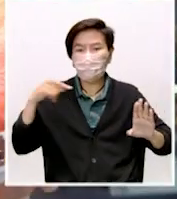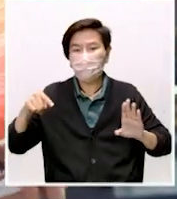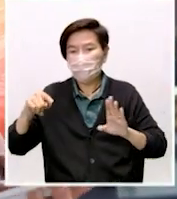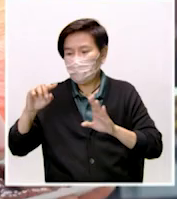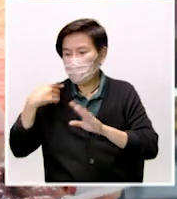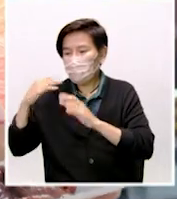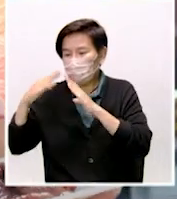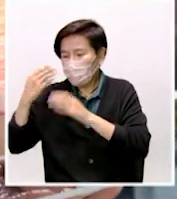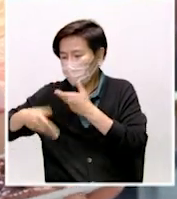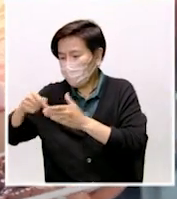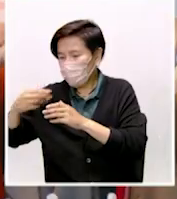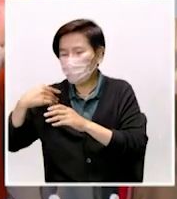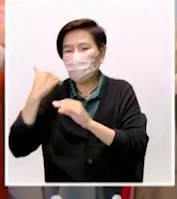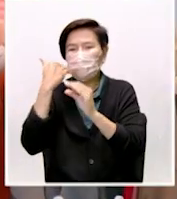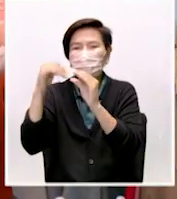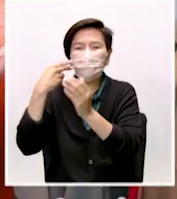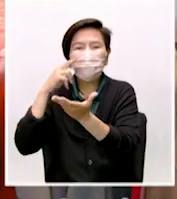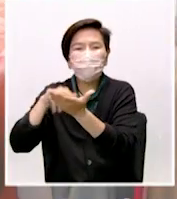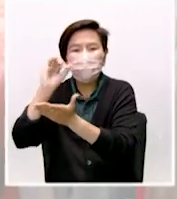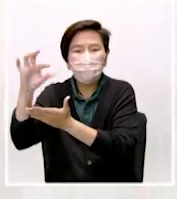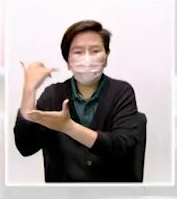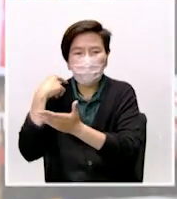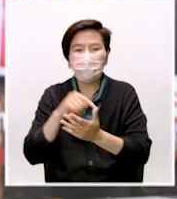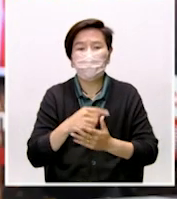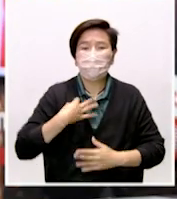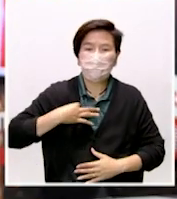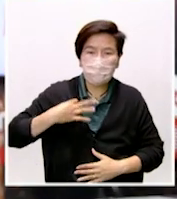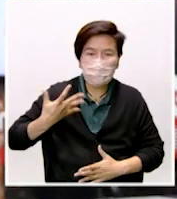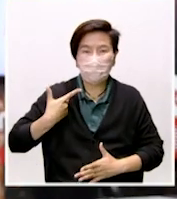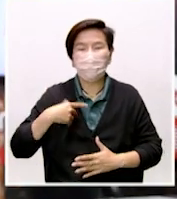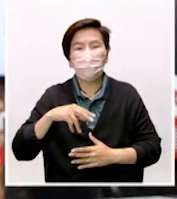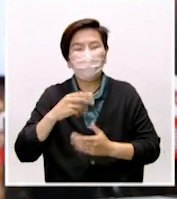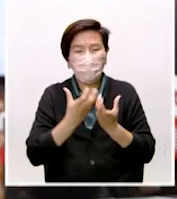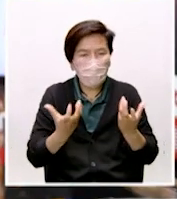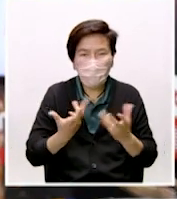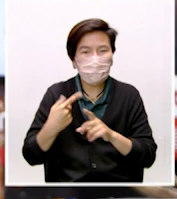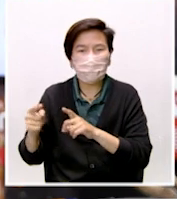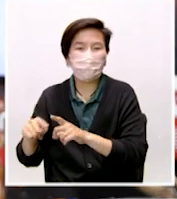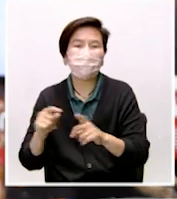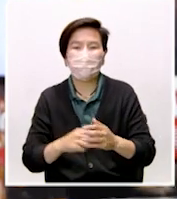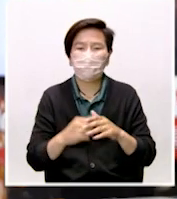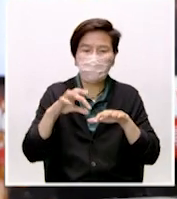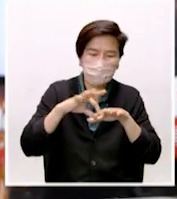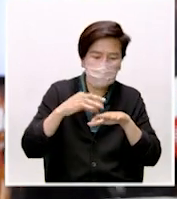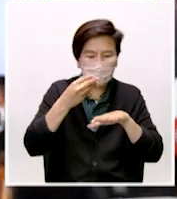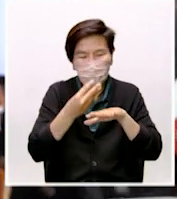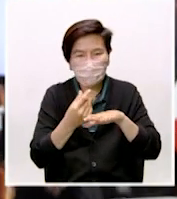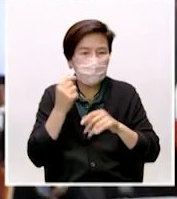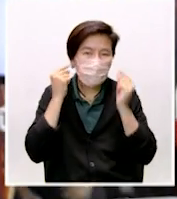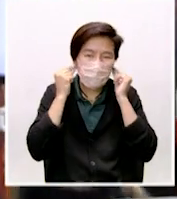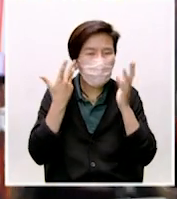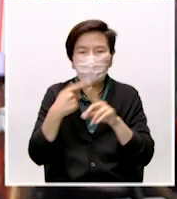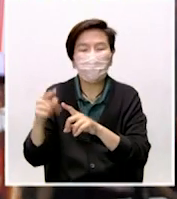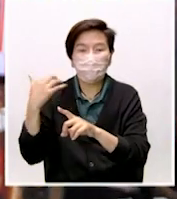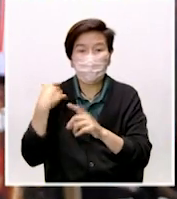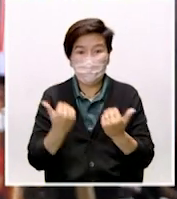านโชว์ห่วยเสื้อผ้าและเครื่องประดับ แอปพลิเคชัน True Smart Merchant นะครับมันเป็นแอปพลิเคชันที่ช่วยทำให้